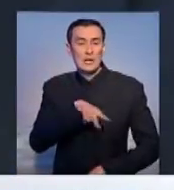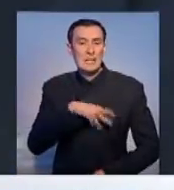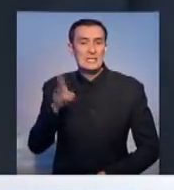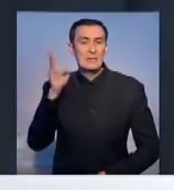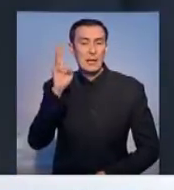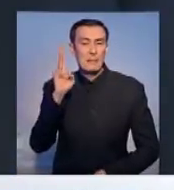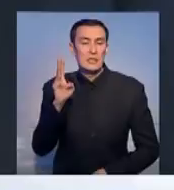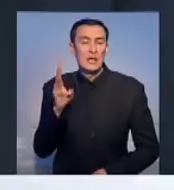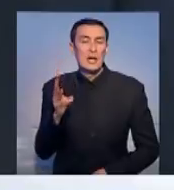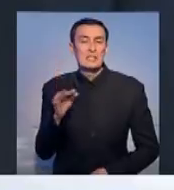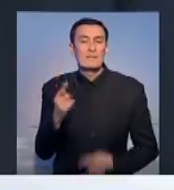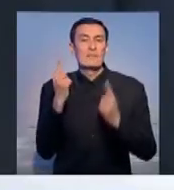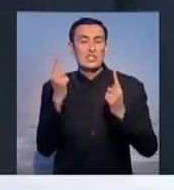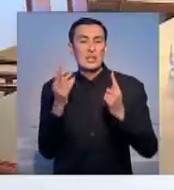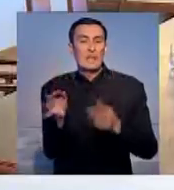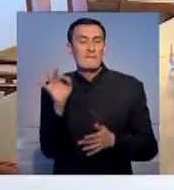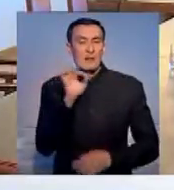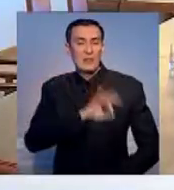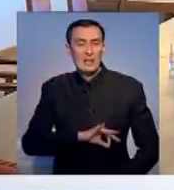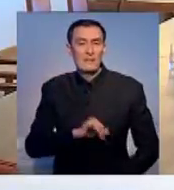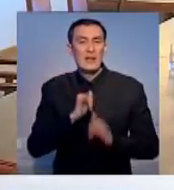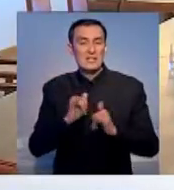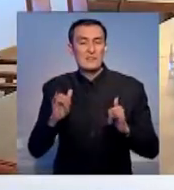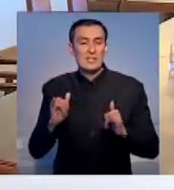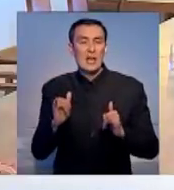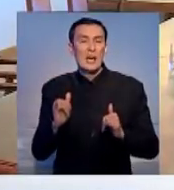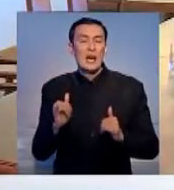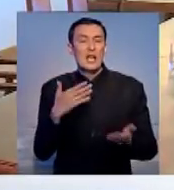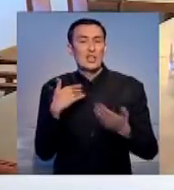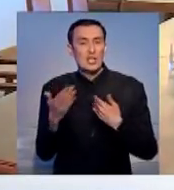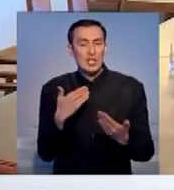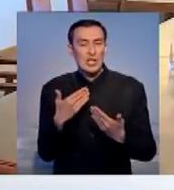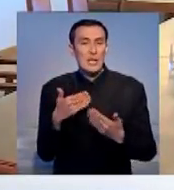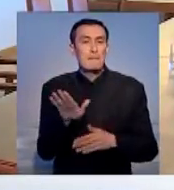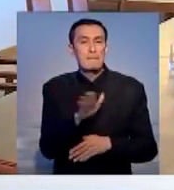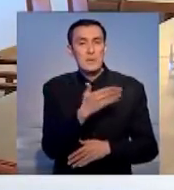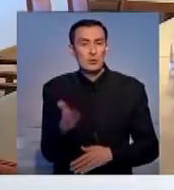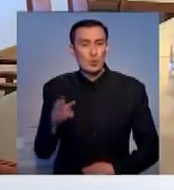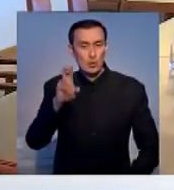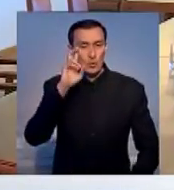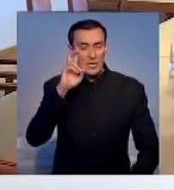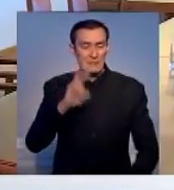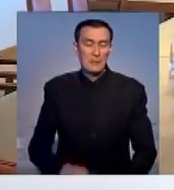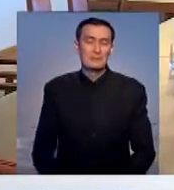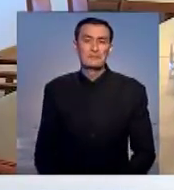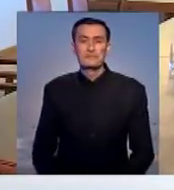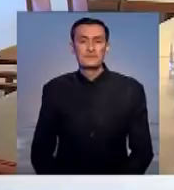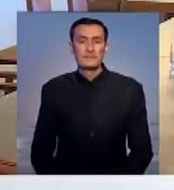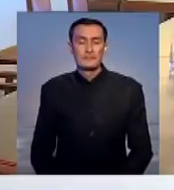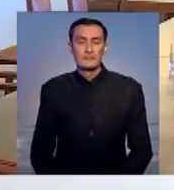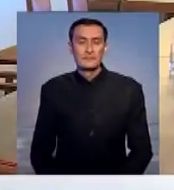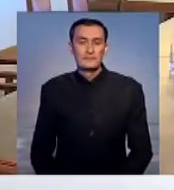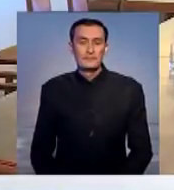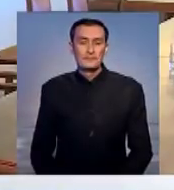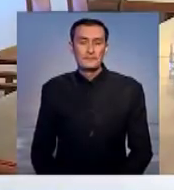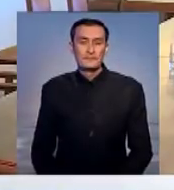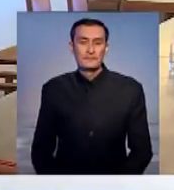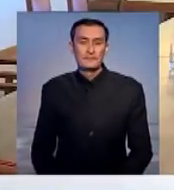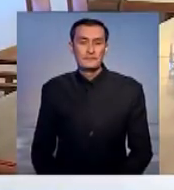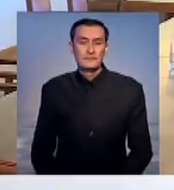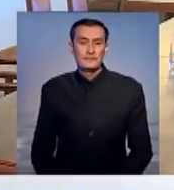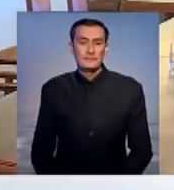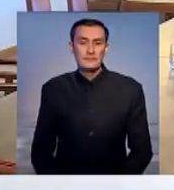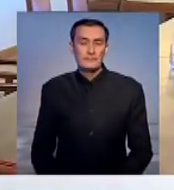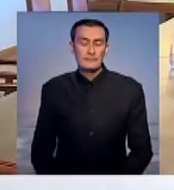дипломат получил за значительный вклад в развитие двусторонних отношений между странами. Марина Петрова, Сергей Самойлов, Хабар